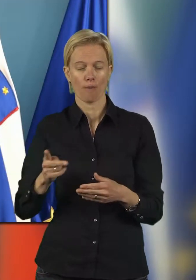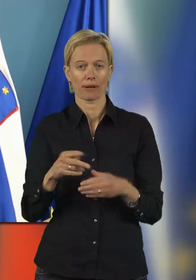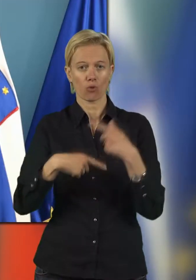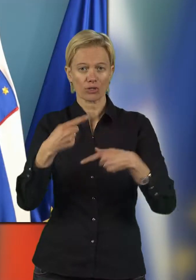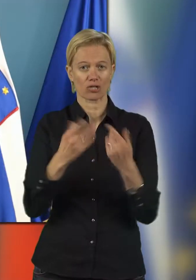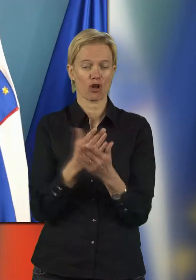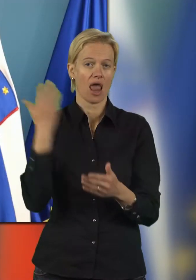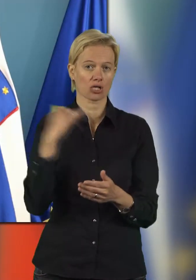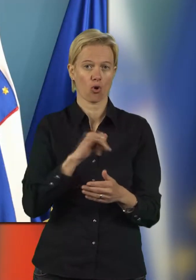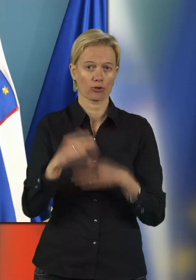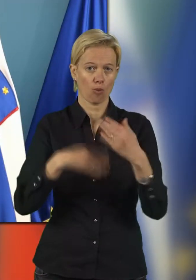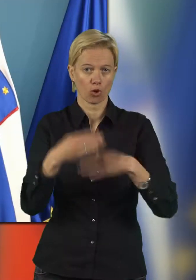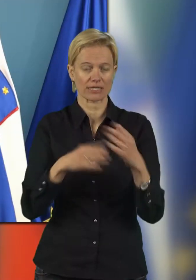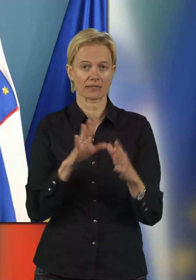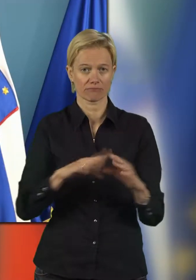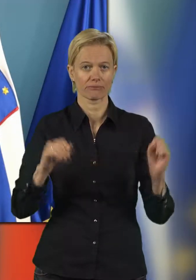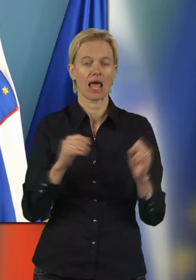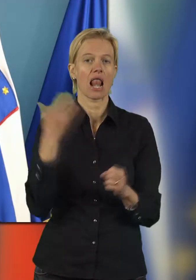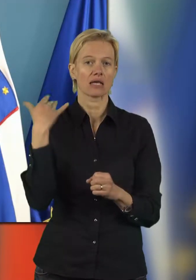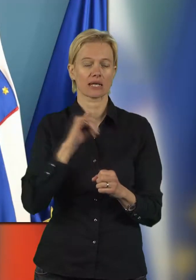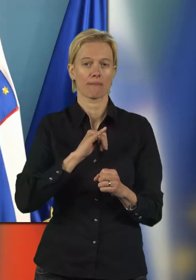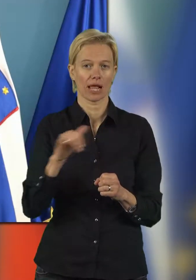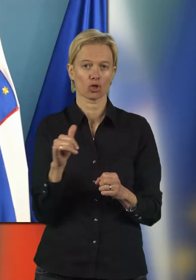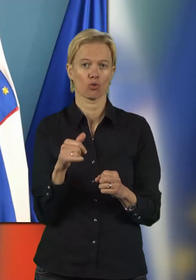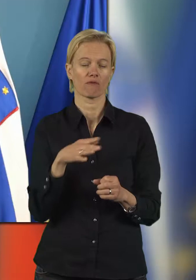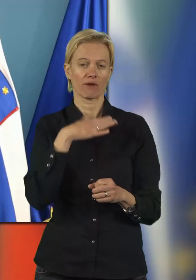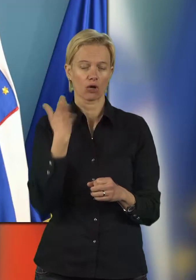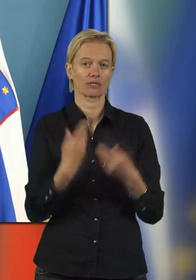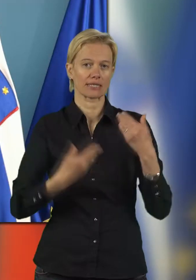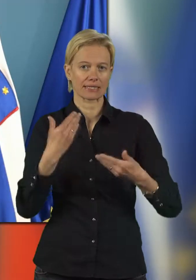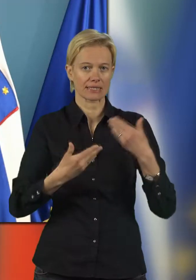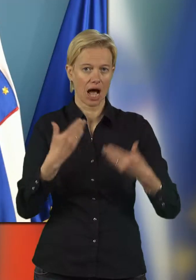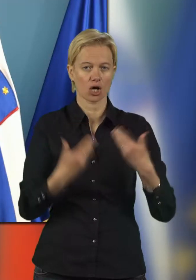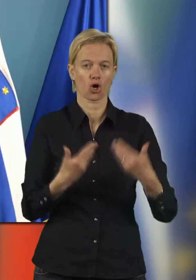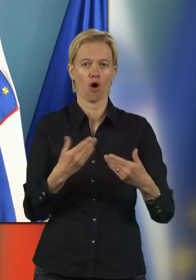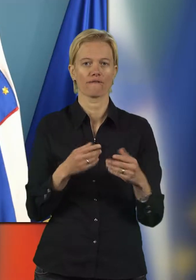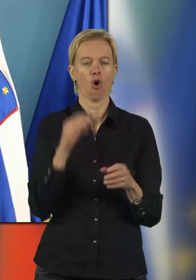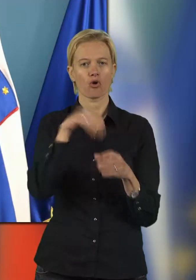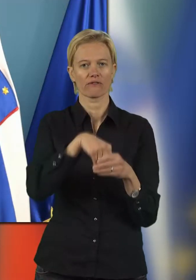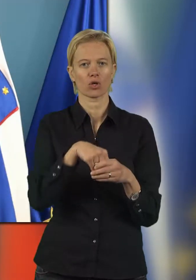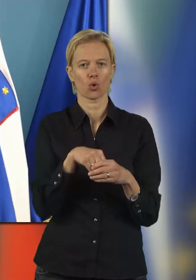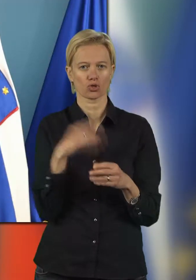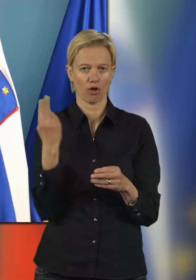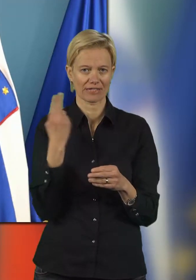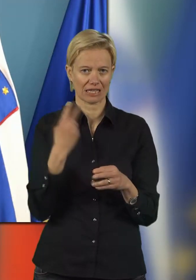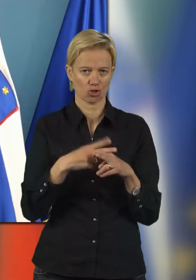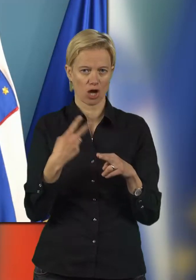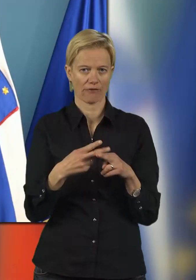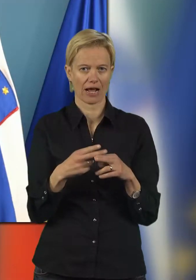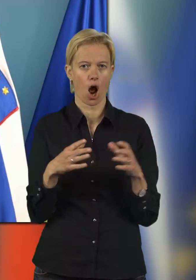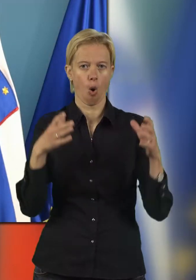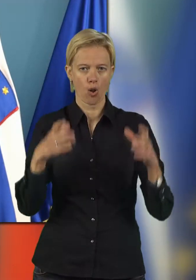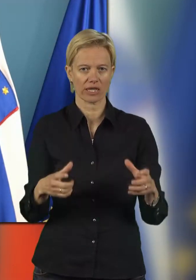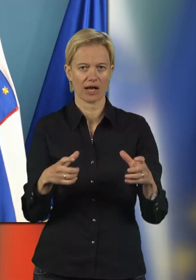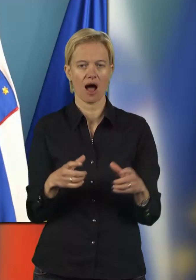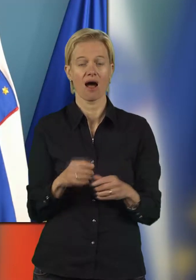proces pravzaprav stekel že v lanskem letu. V jeseni smo imeli kar nekaj sestankov tudi v okviru